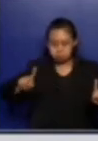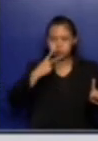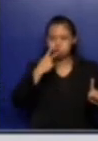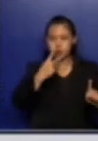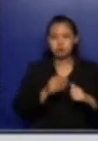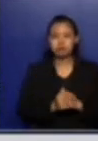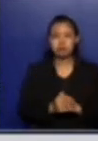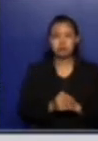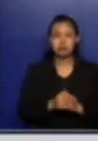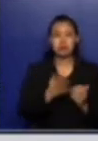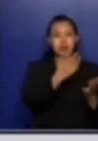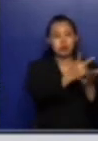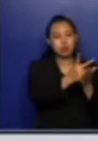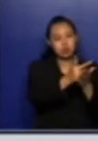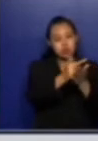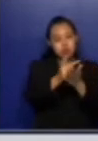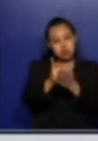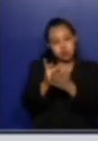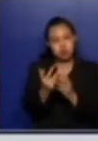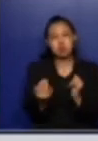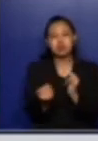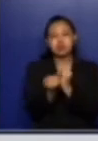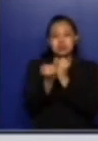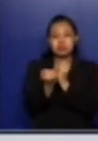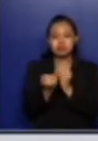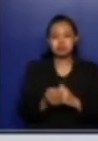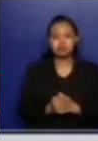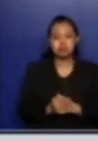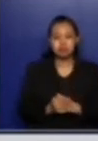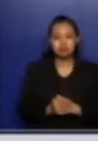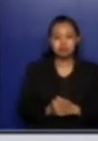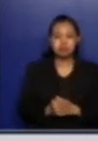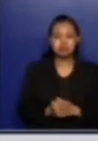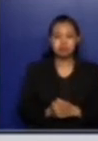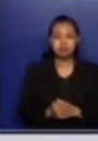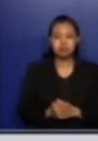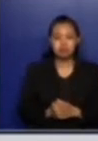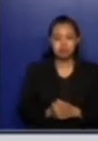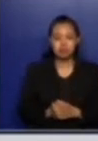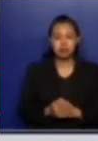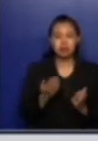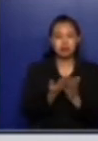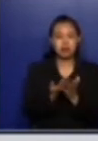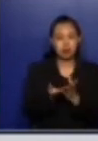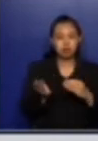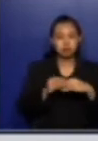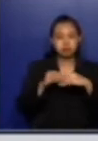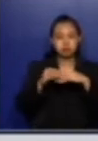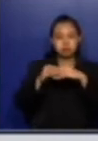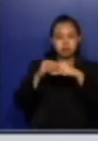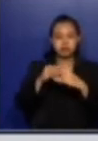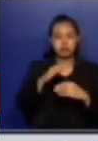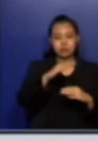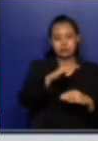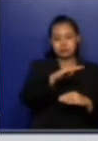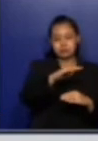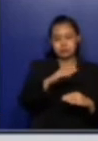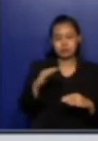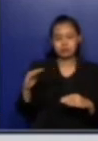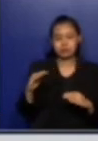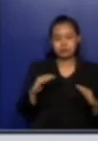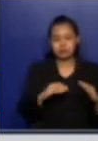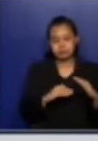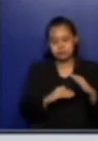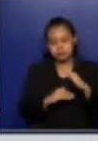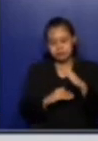ยความเคยชินแล้วก็จะเห็นนะครับว่ากู้เนี่ยพยายามตัวเลขก็เพิ่มขึ้นมาโดยตลอดพอรับได้ครับเพราะงบประมาณ